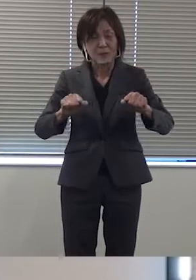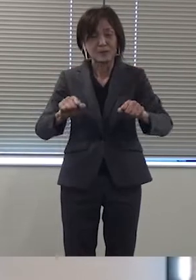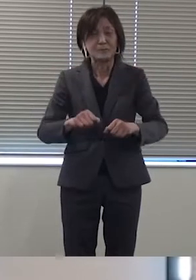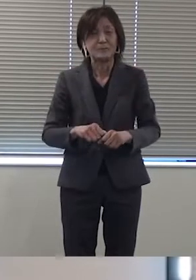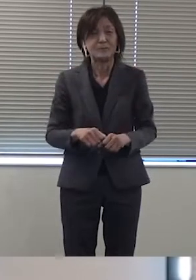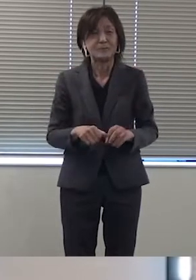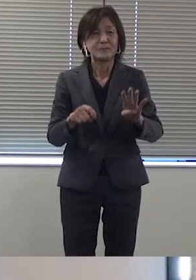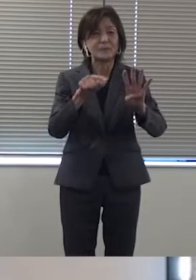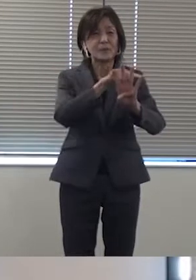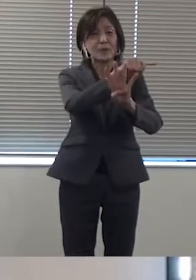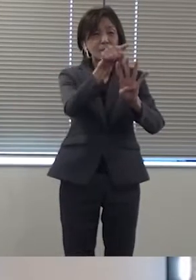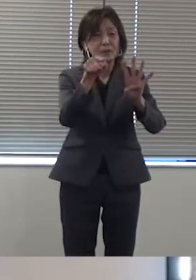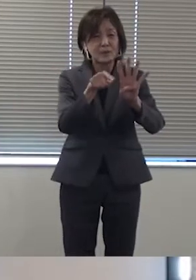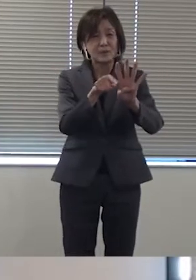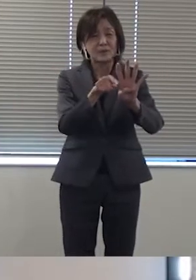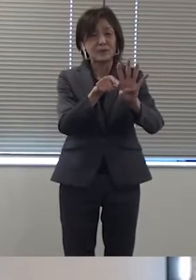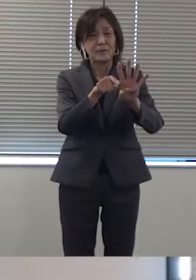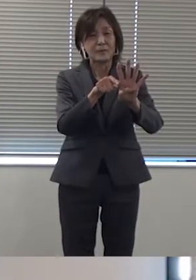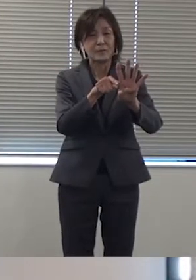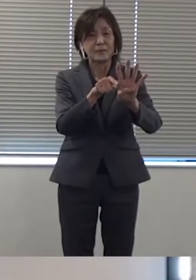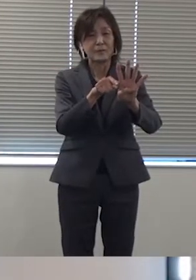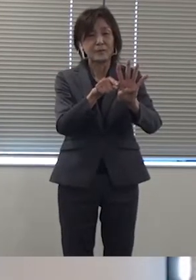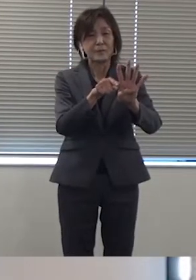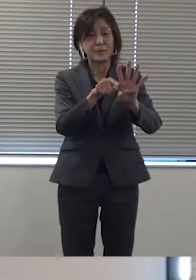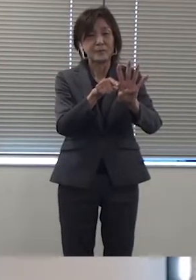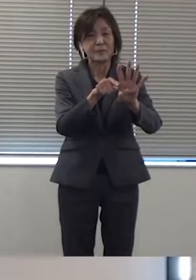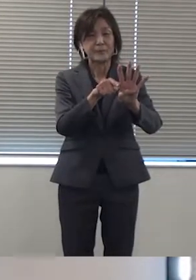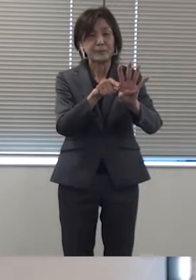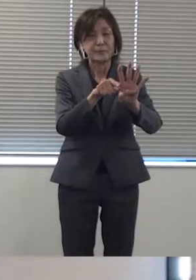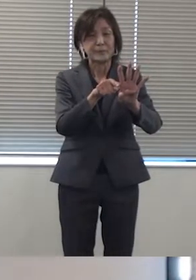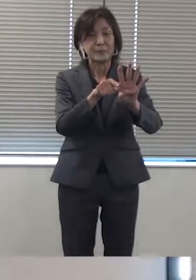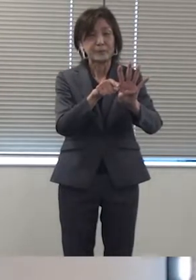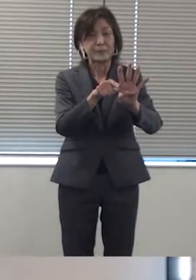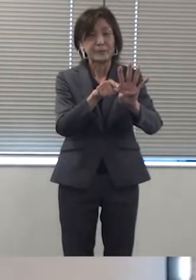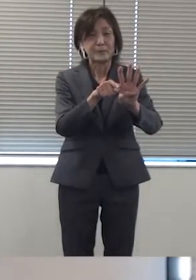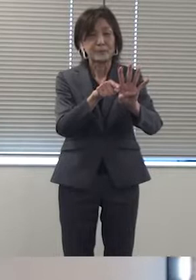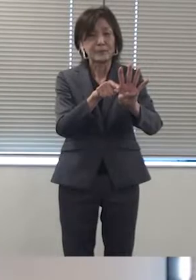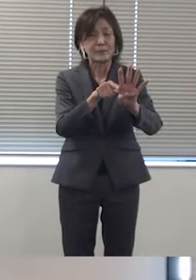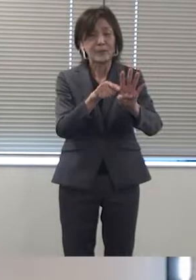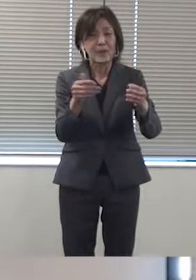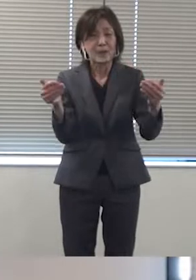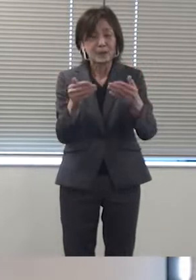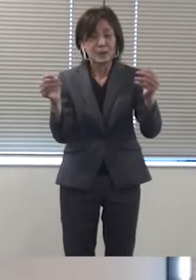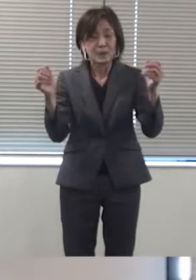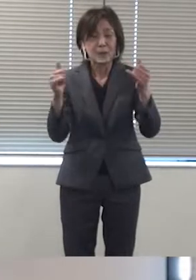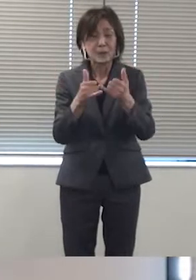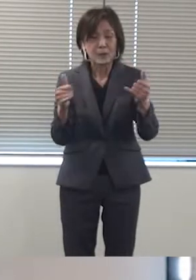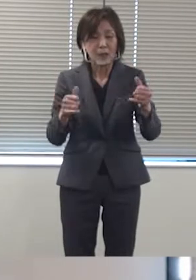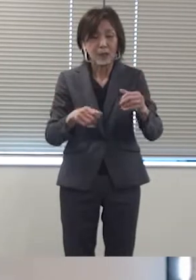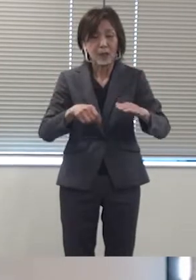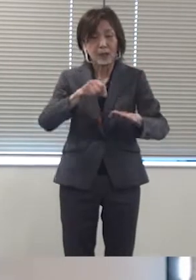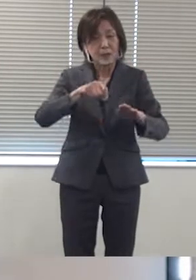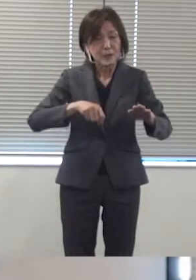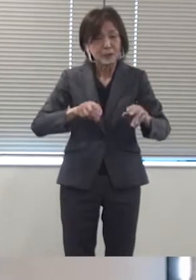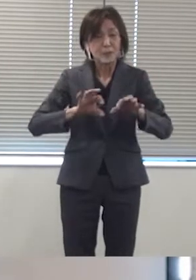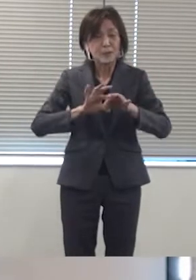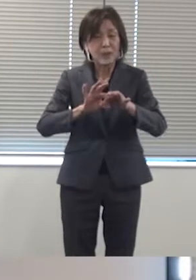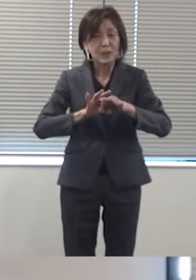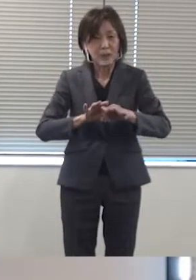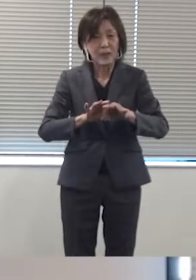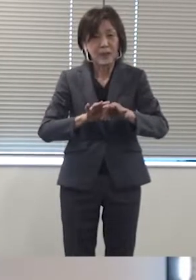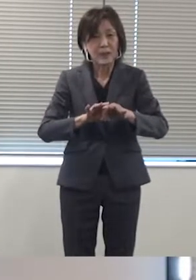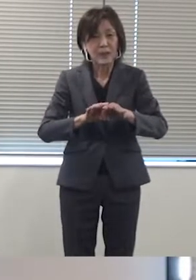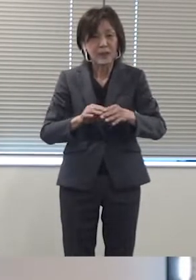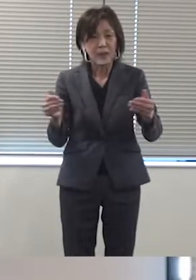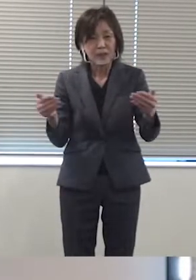ましては、それぞれの生産の事業者、またの事務系もそうなんですが、生産性向上